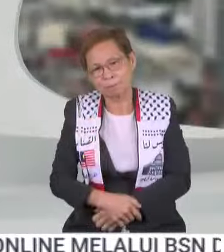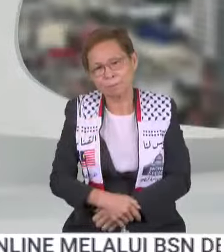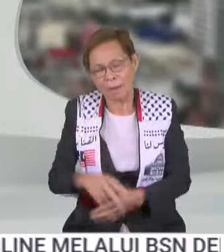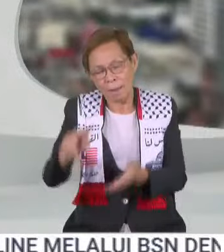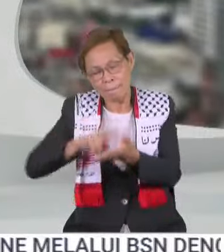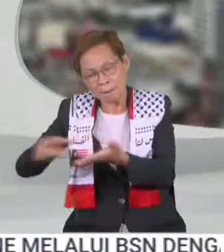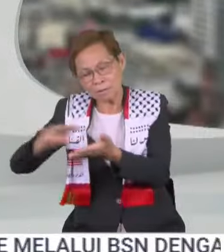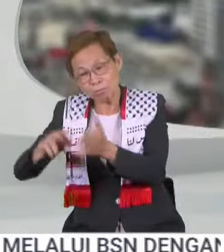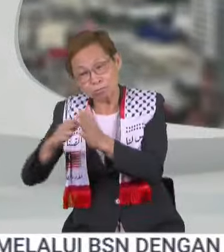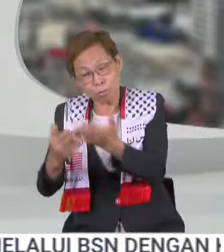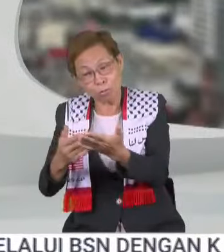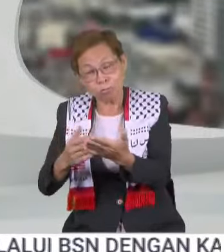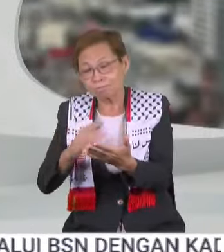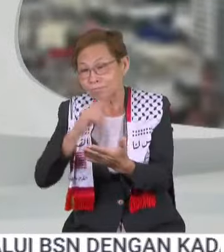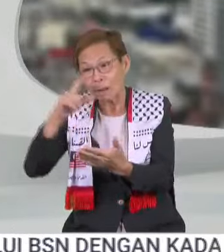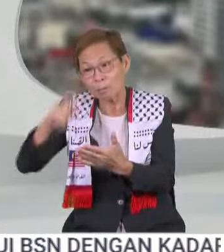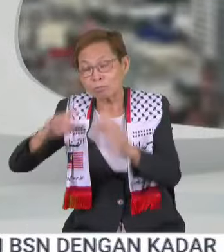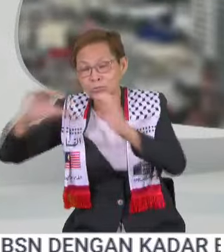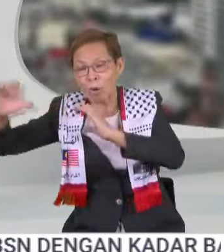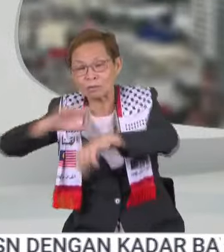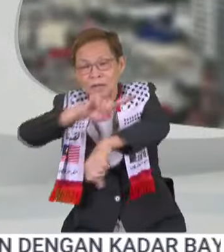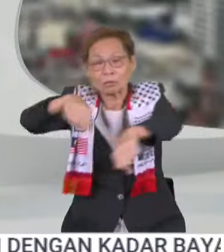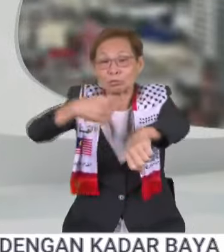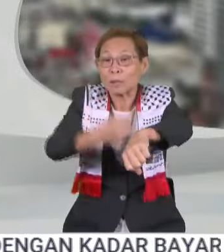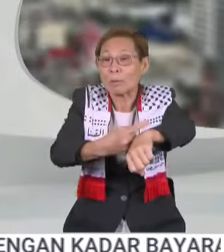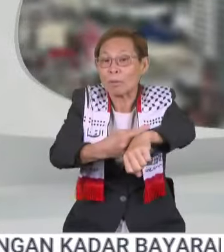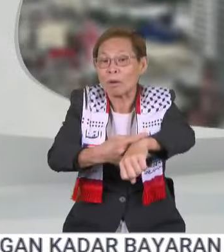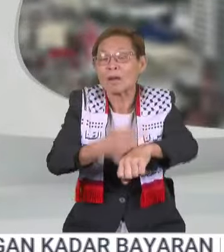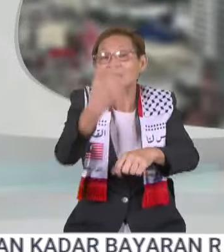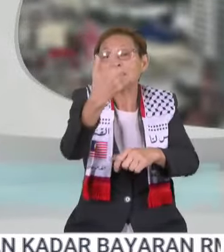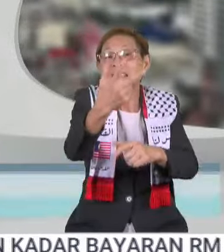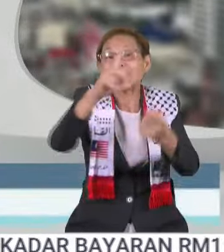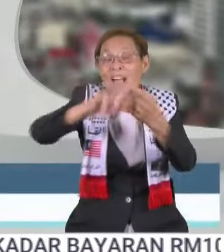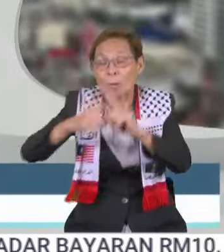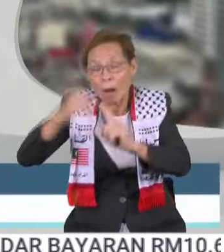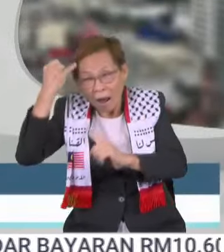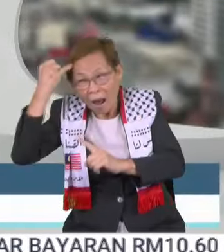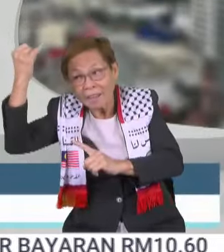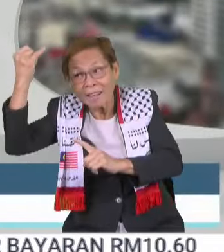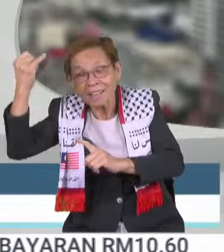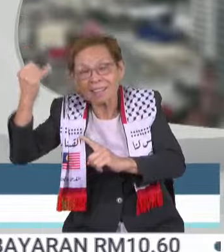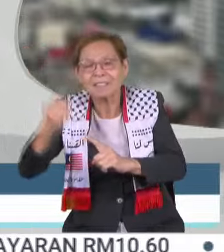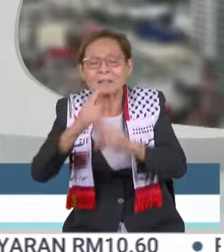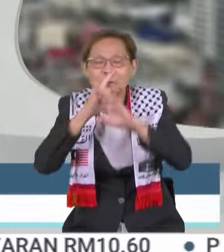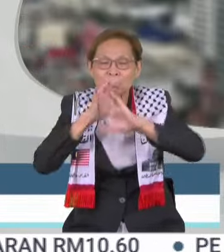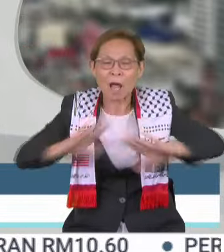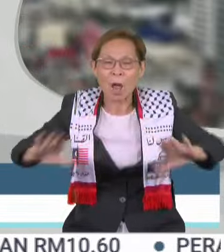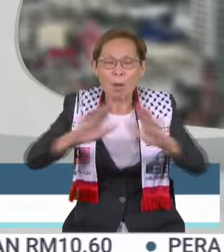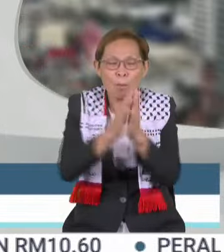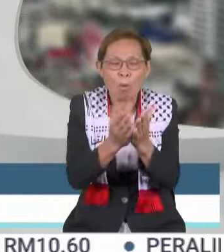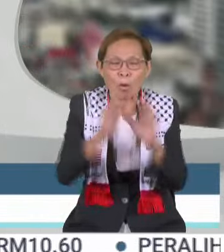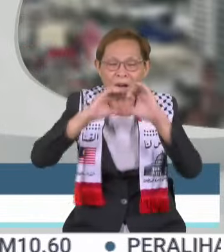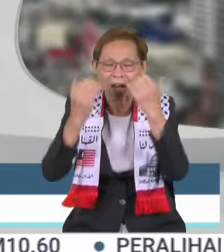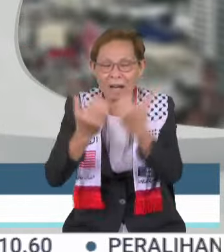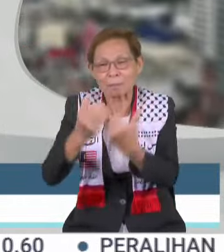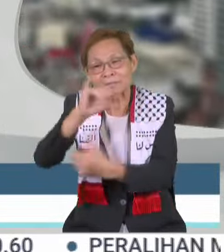Membaca buku tanpa berkomunikasi selama satu jam. Tiga sekawan tampil dengan idea penubuhan Silent Book Club Johor